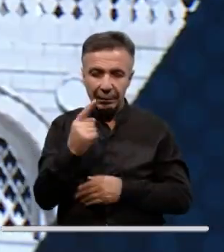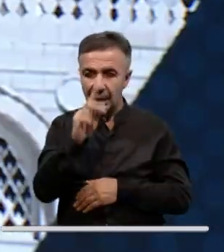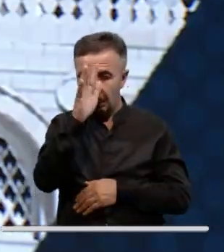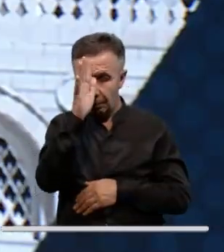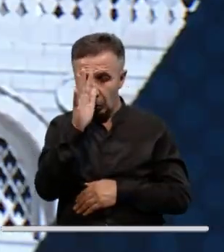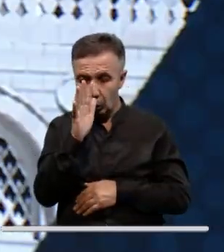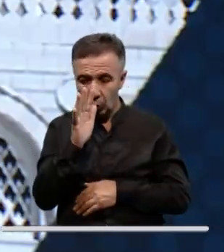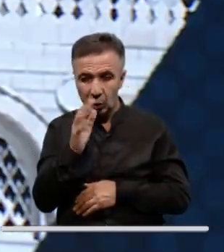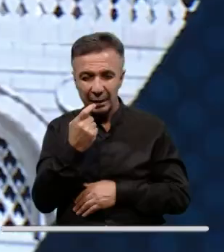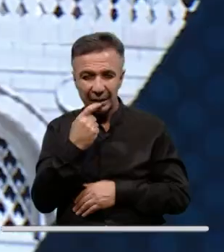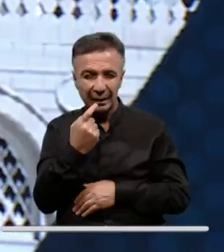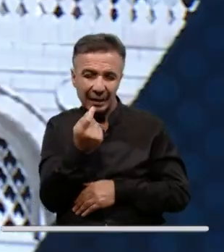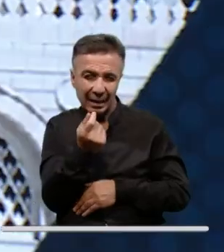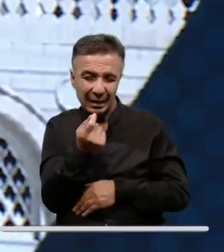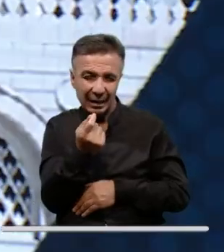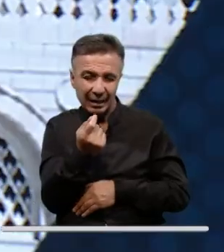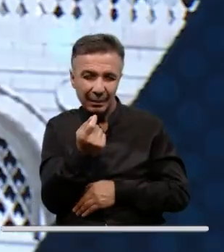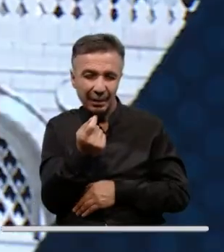zerresi dahi